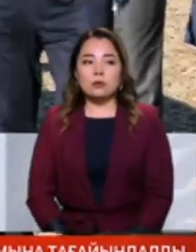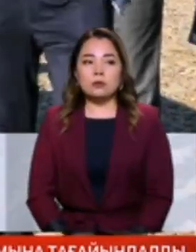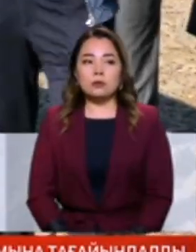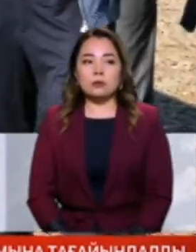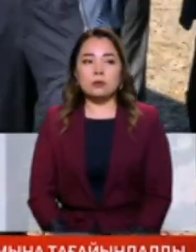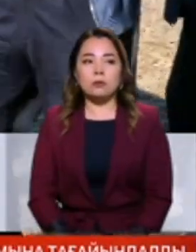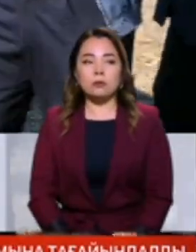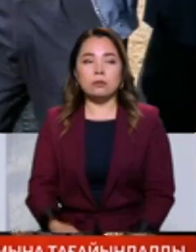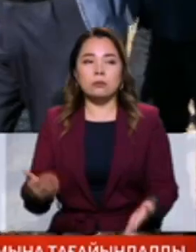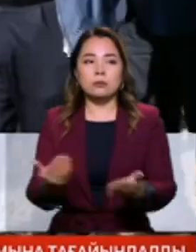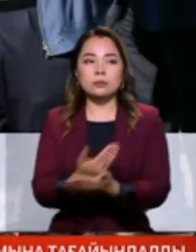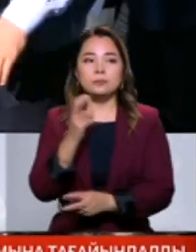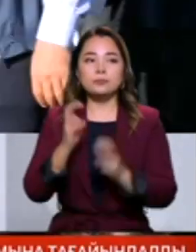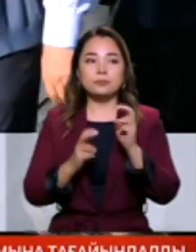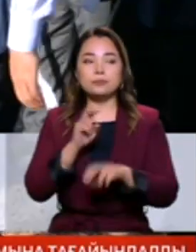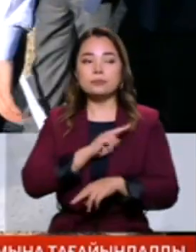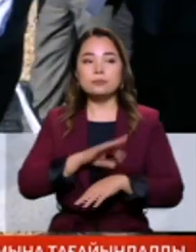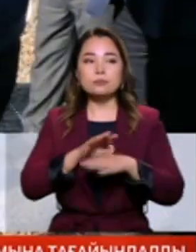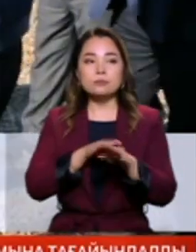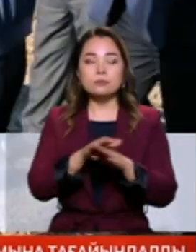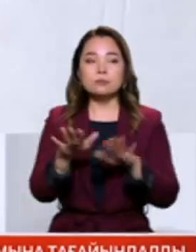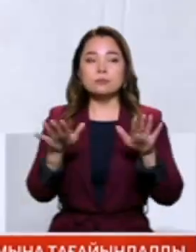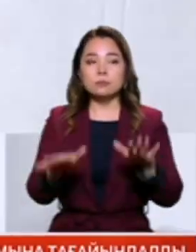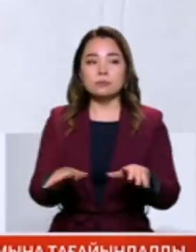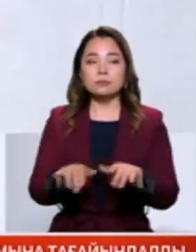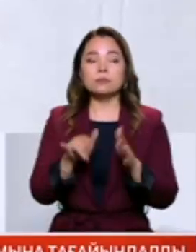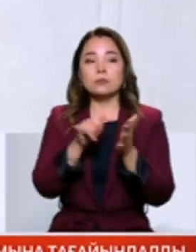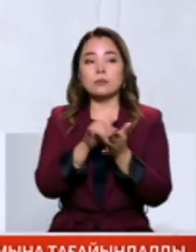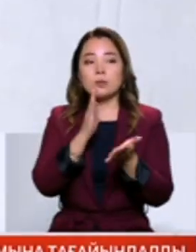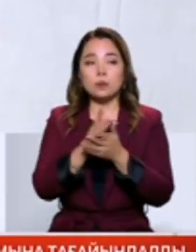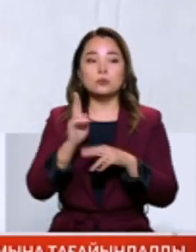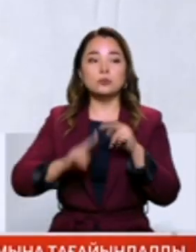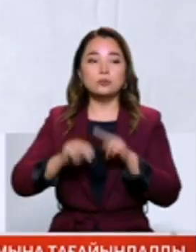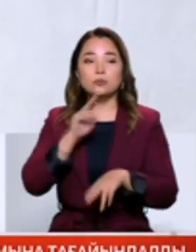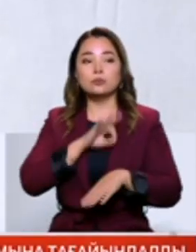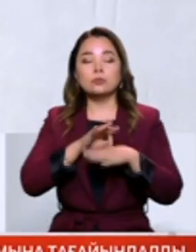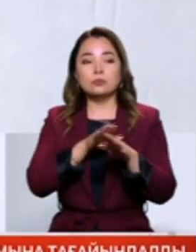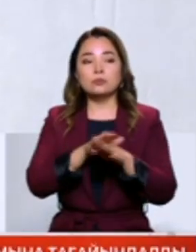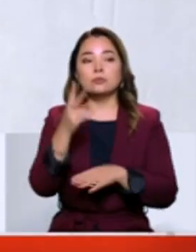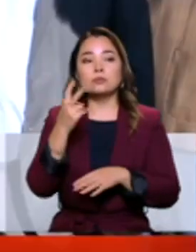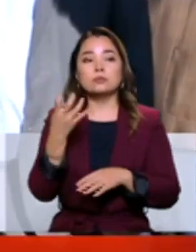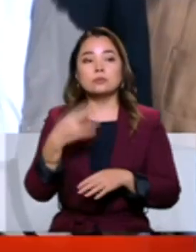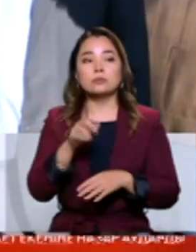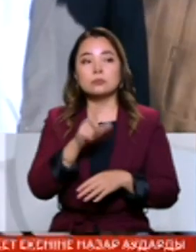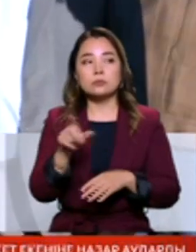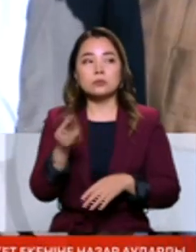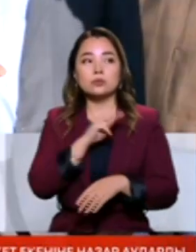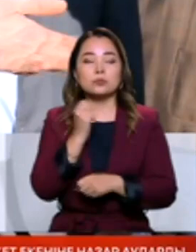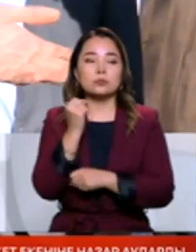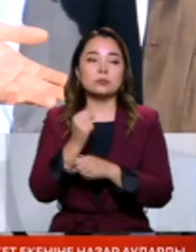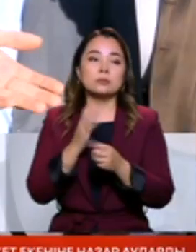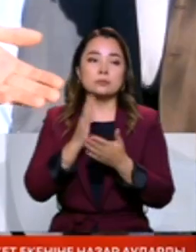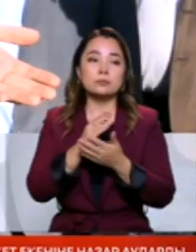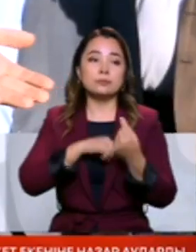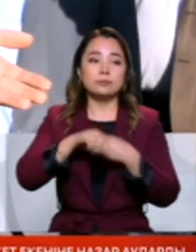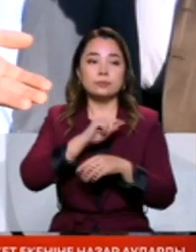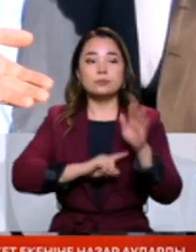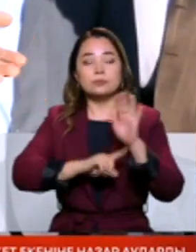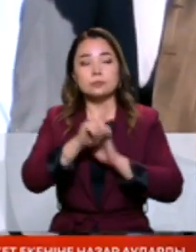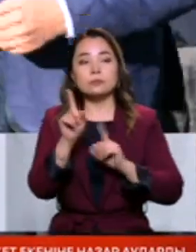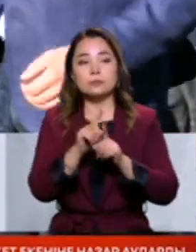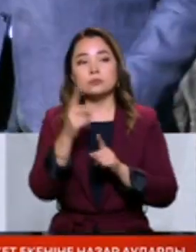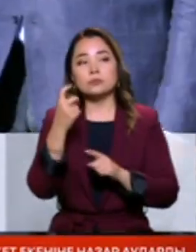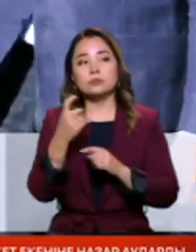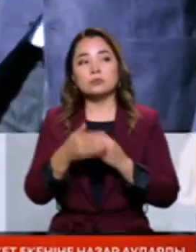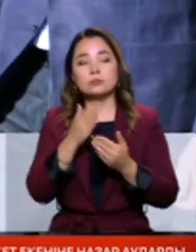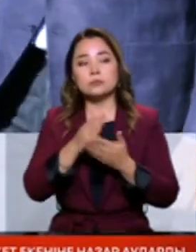Жаңа зауыт кендірлі демалыс аймағындағы тоқмақ жерінде орналасқан. Құрылыс жұмыстарына 240 адам жұмылдырылады. Ал кәсіпорын іске қосылғанда